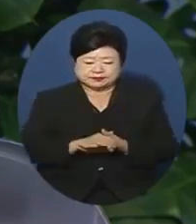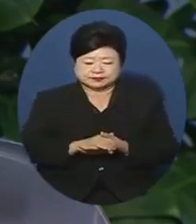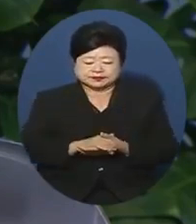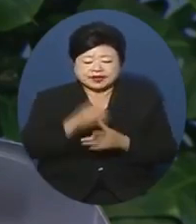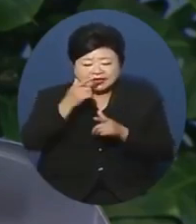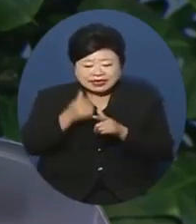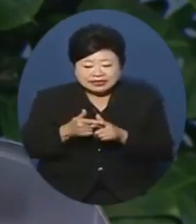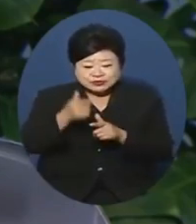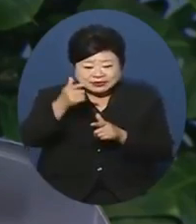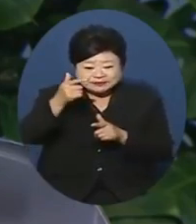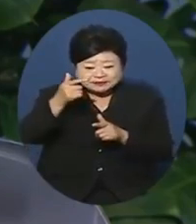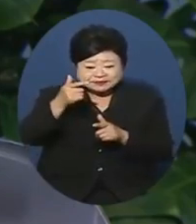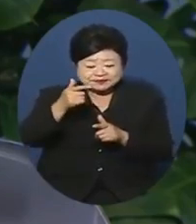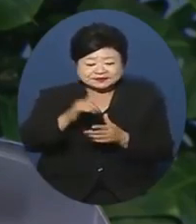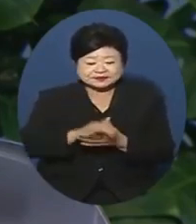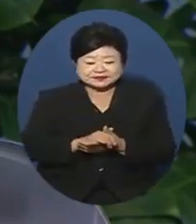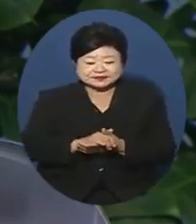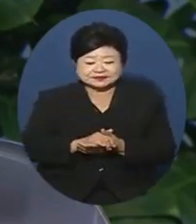예수님의